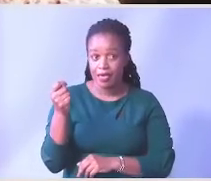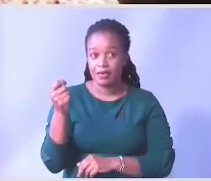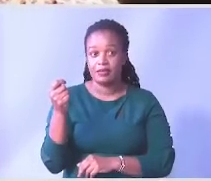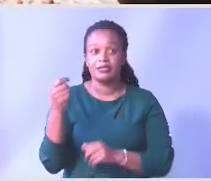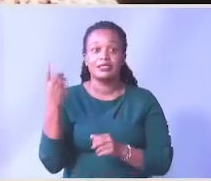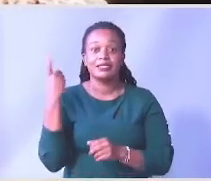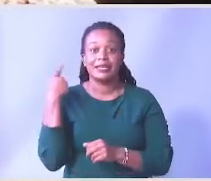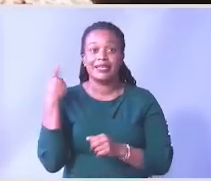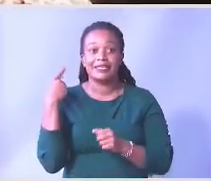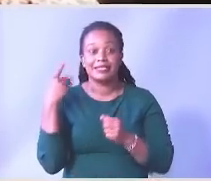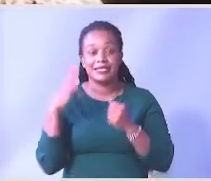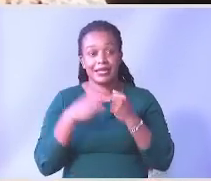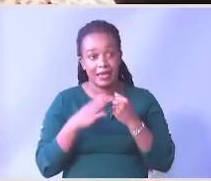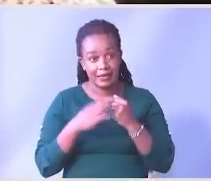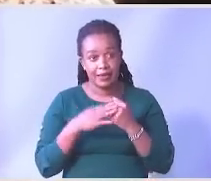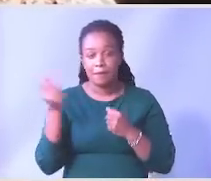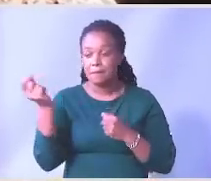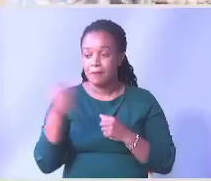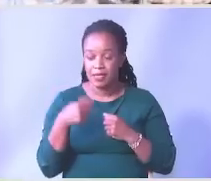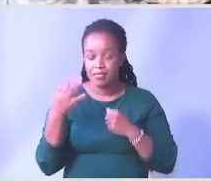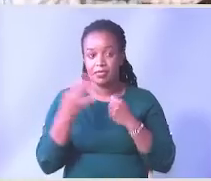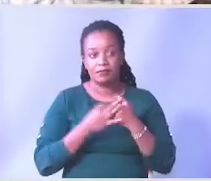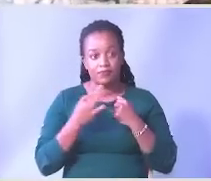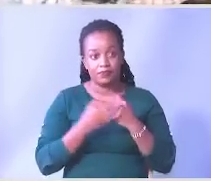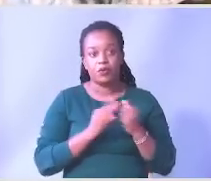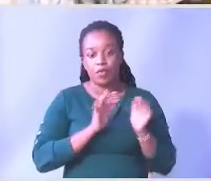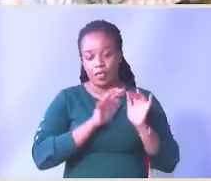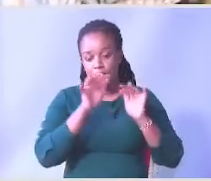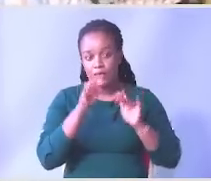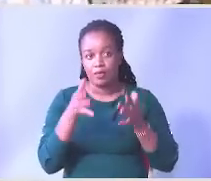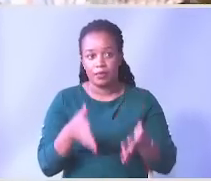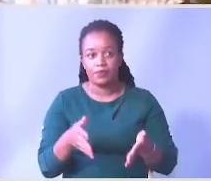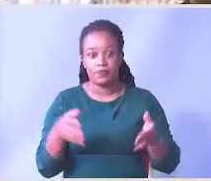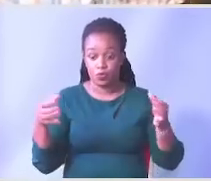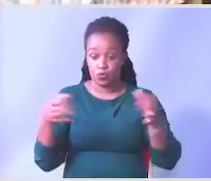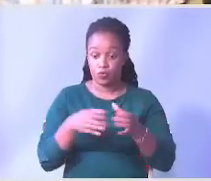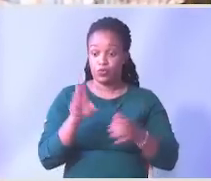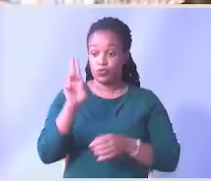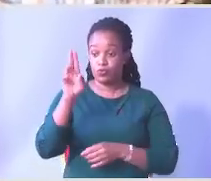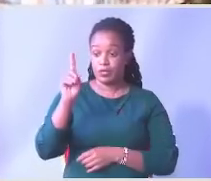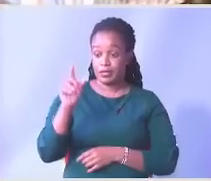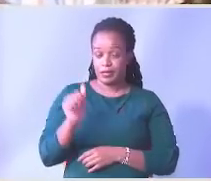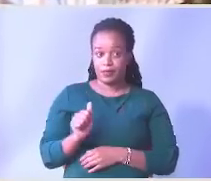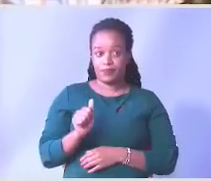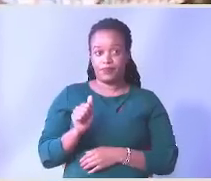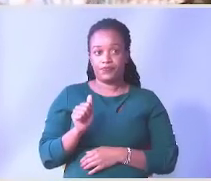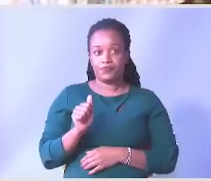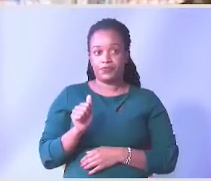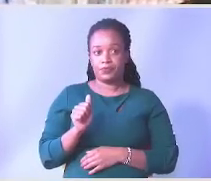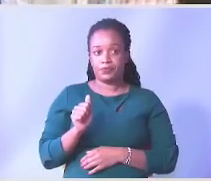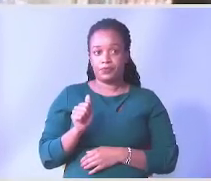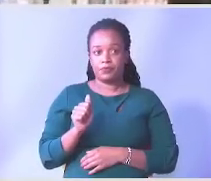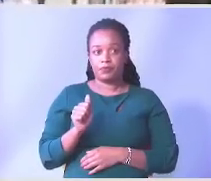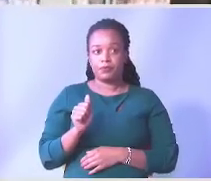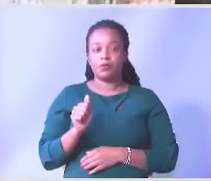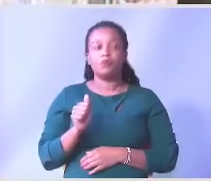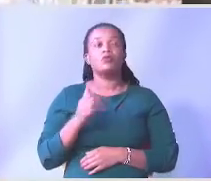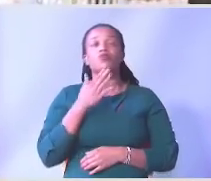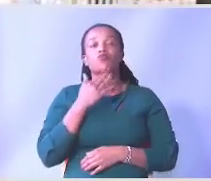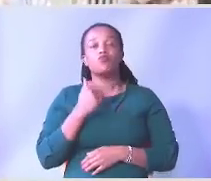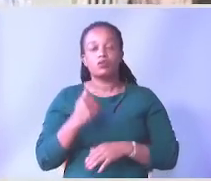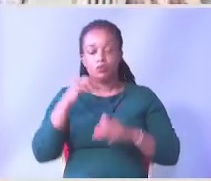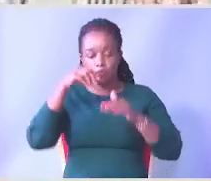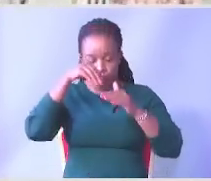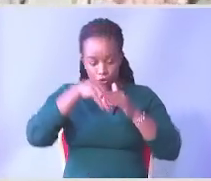9 mwezi wa 8 itakuwa hapa kesho. Sisi kama wana UDA, jam yetu imekuwa ni about bottom up.